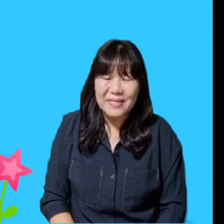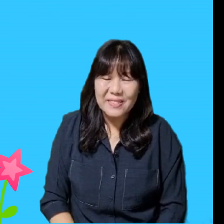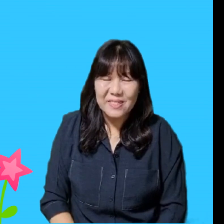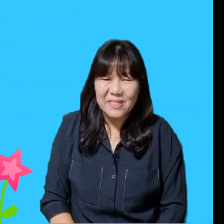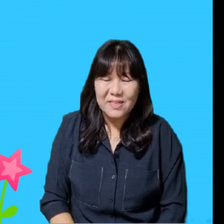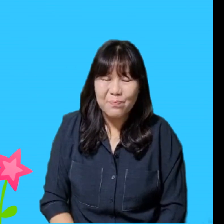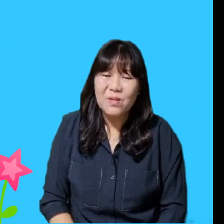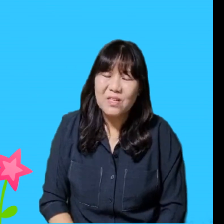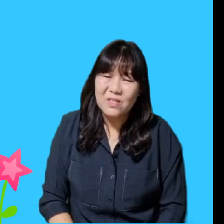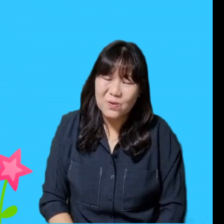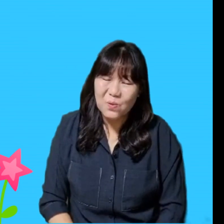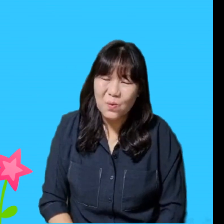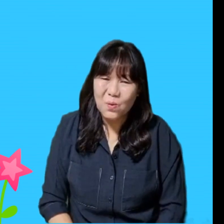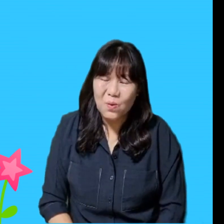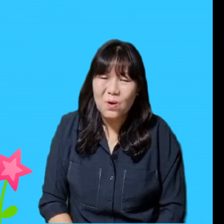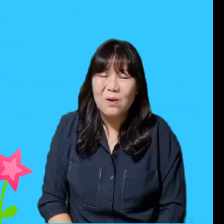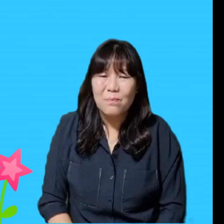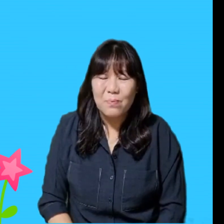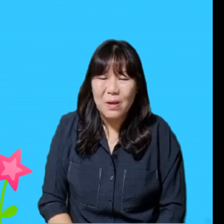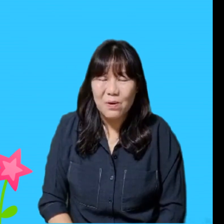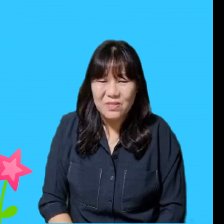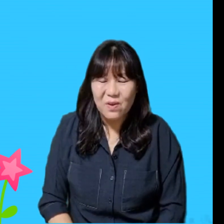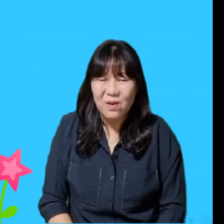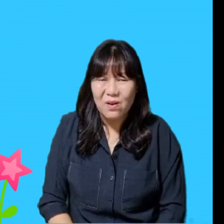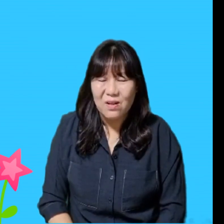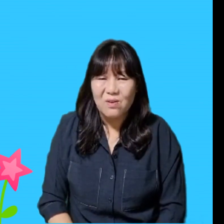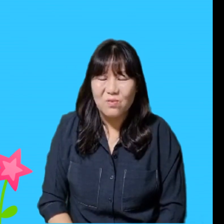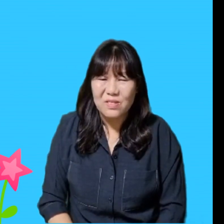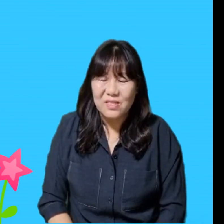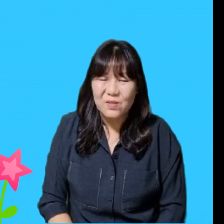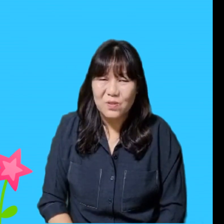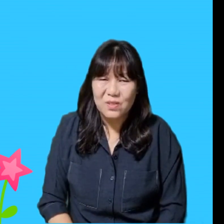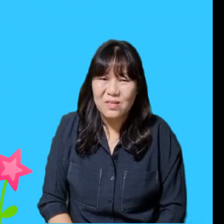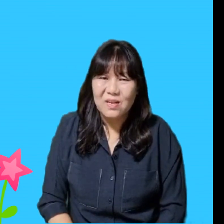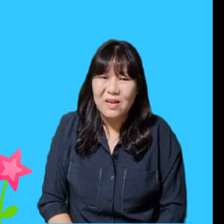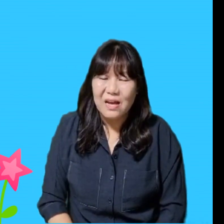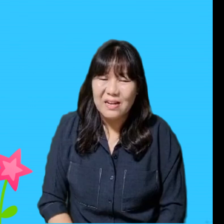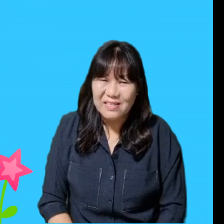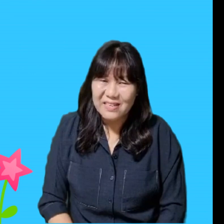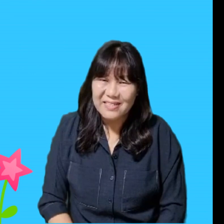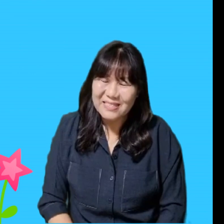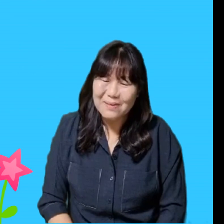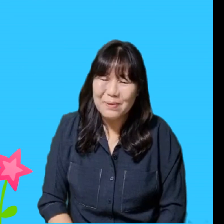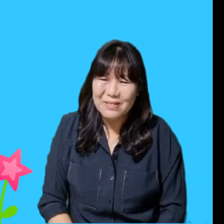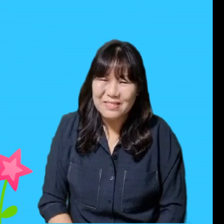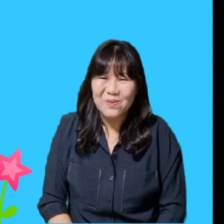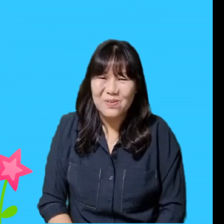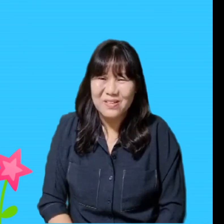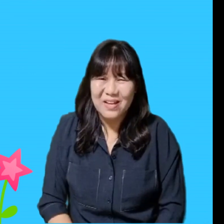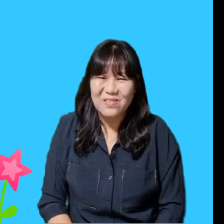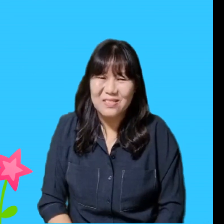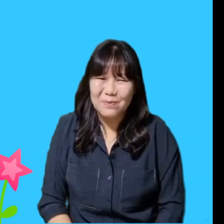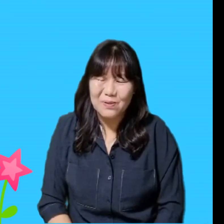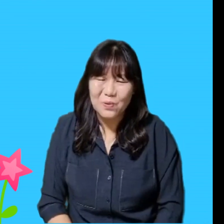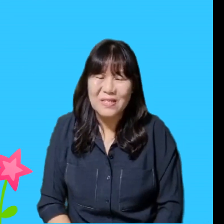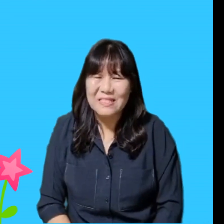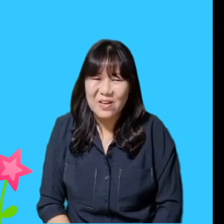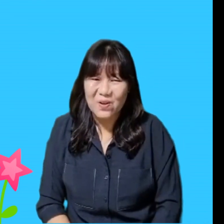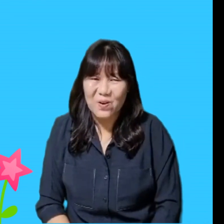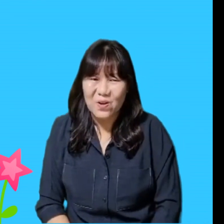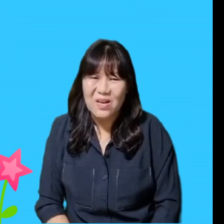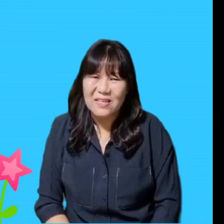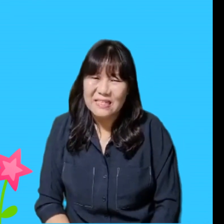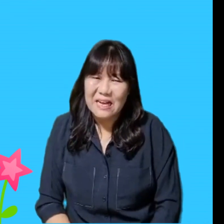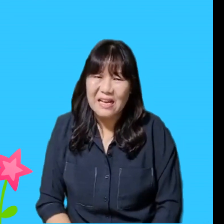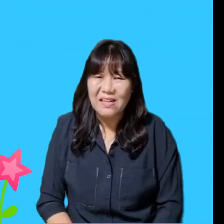하나님 말씀 듣고 배워서 우리 친구들 하나님께 칭찬받는 친구들 되었으면